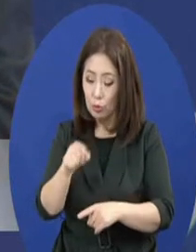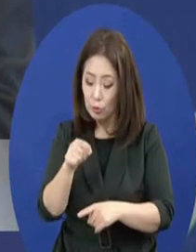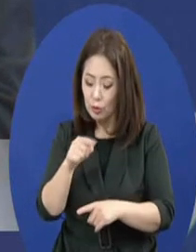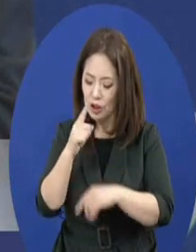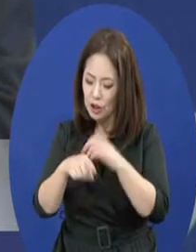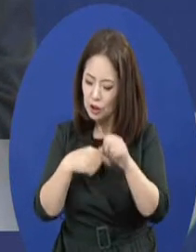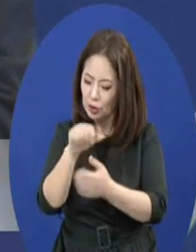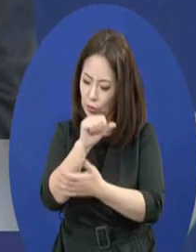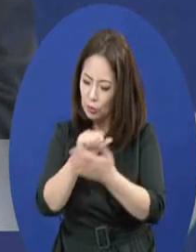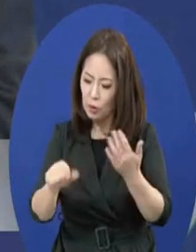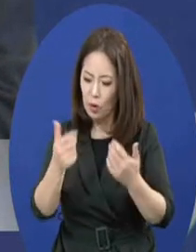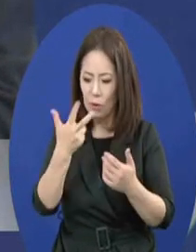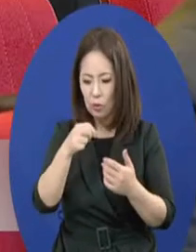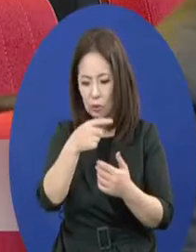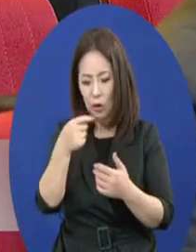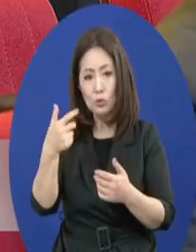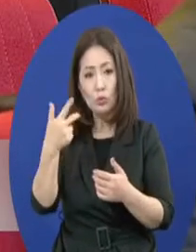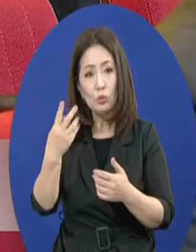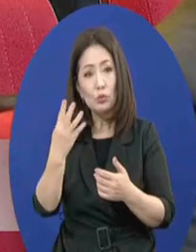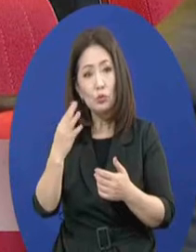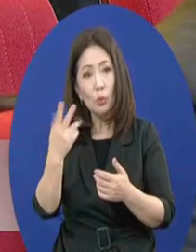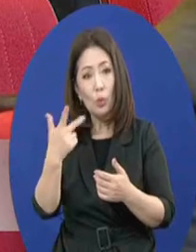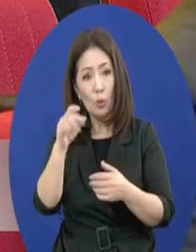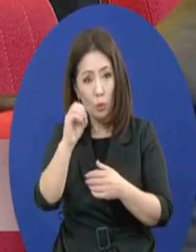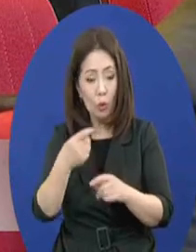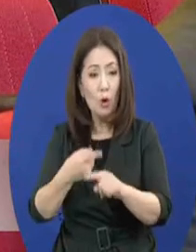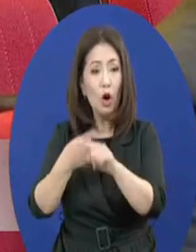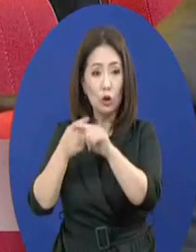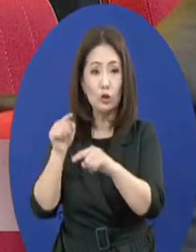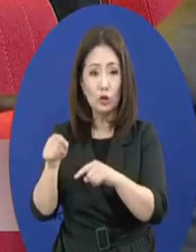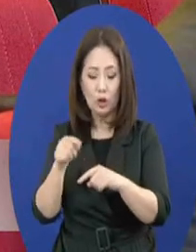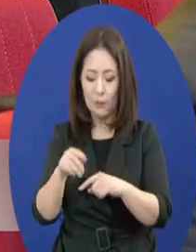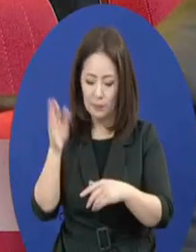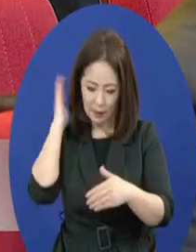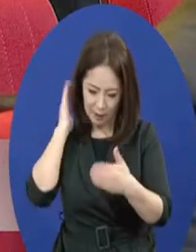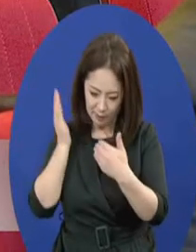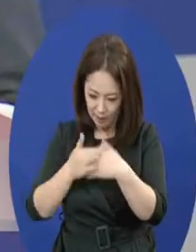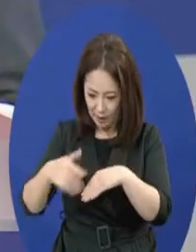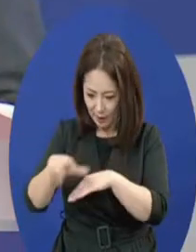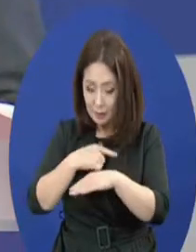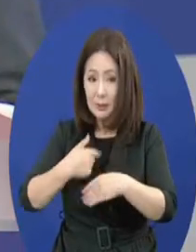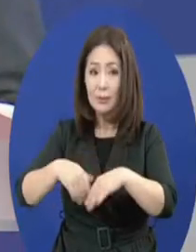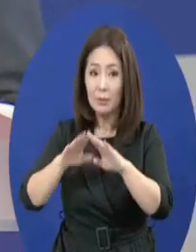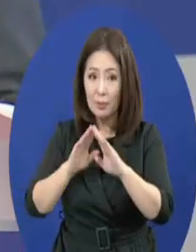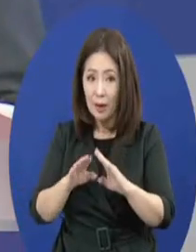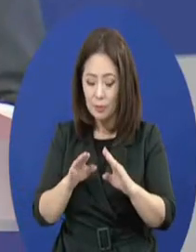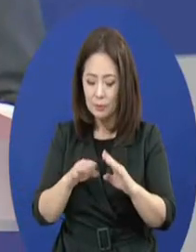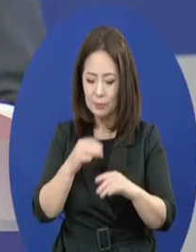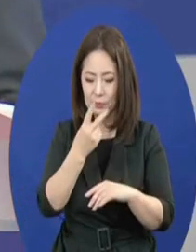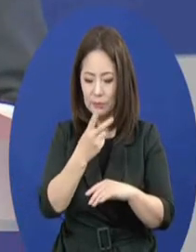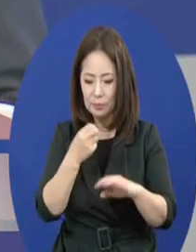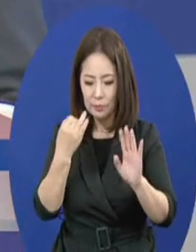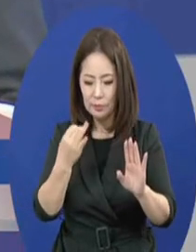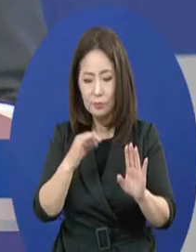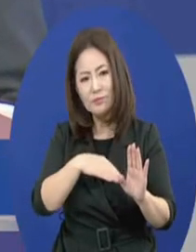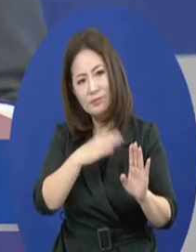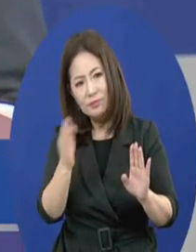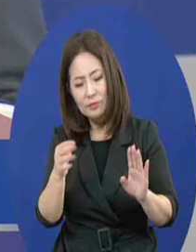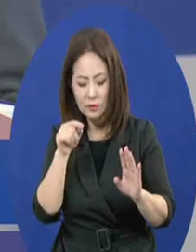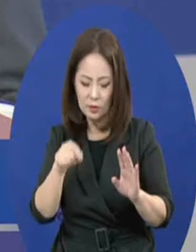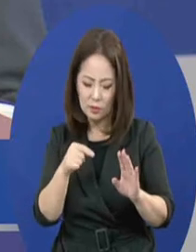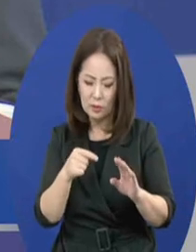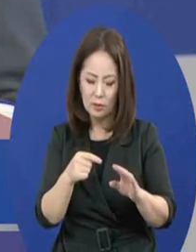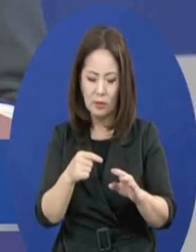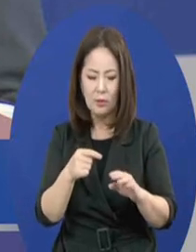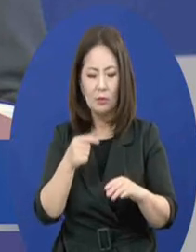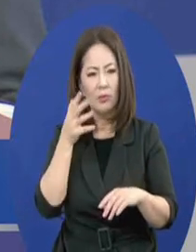бүр 30-43% өсөж байна. Алхтаа тэмцэх газар байгуулагдсан цагаас хойш 2007 оноос өнөөдрийг хүртэл дагуурсан